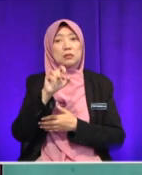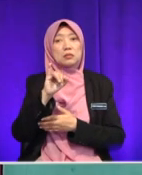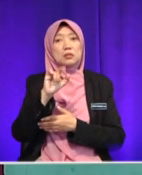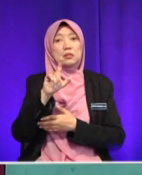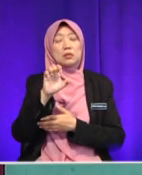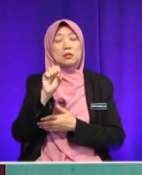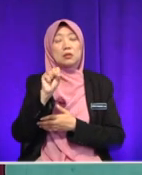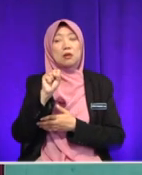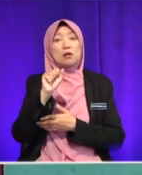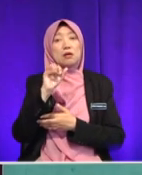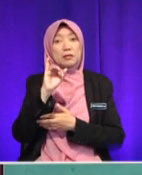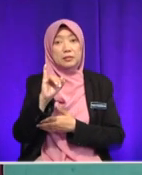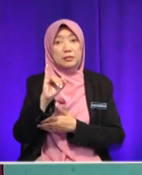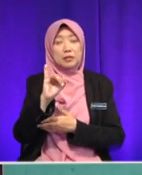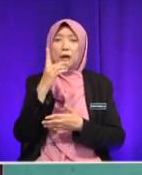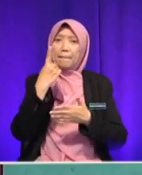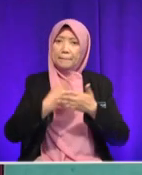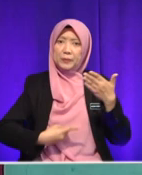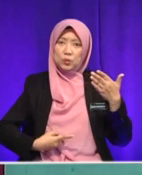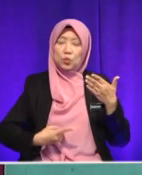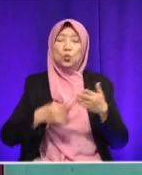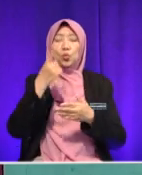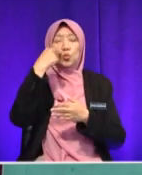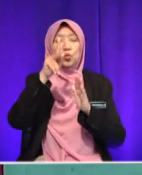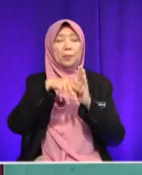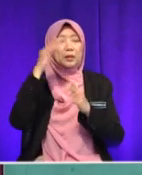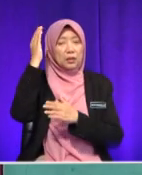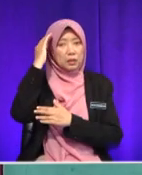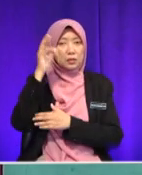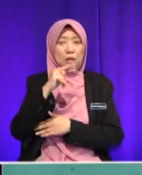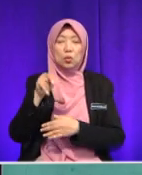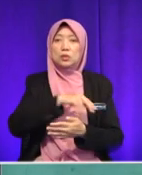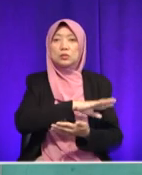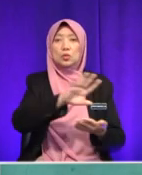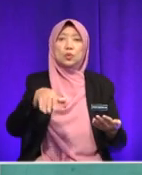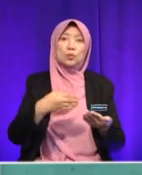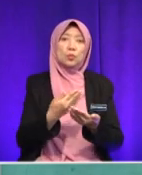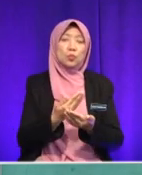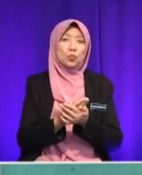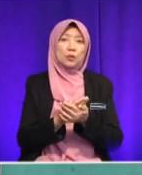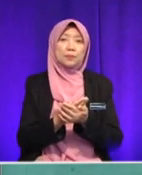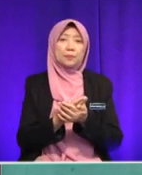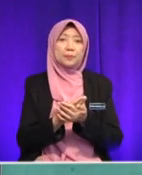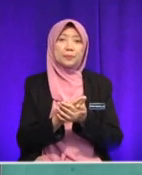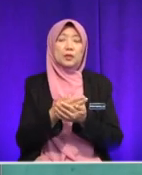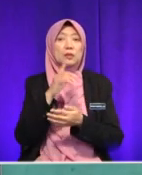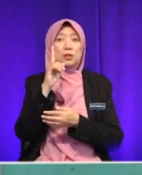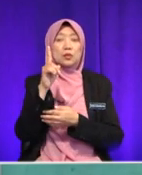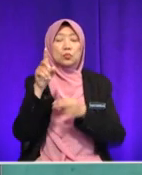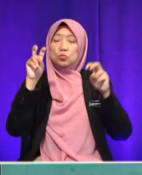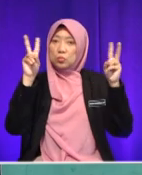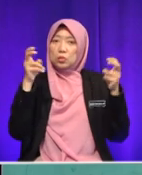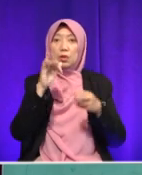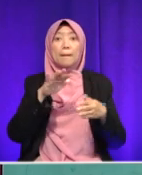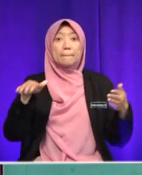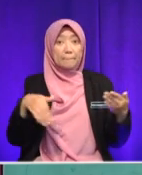maksud teselasi. Sebenarnya, untuk pengetahuan anda yang berada di rumah sana, teselasi sebenarnya adalah satu topik yang